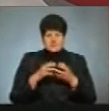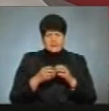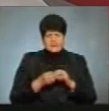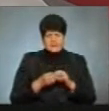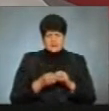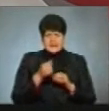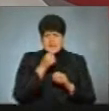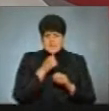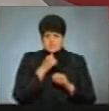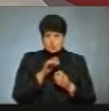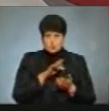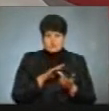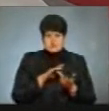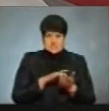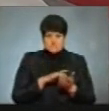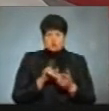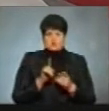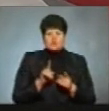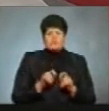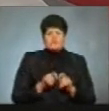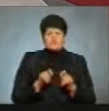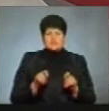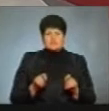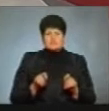висновок експертного центру, щоб відкрити